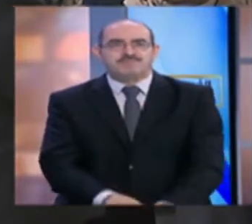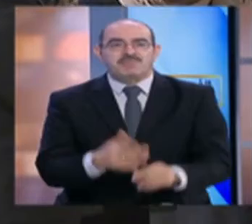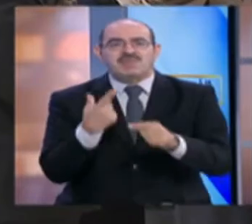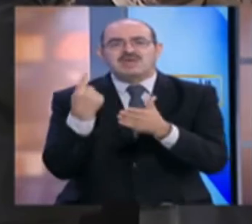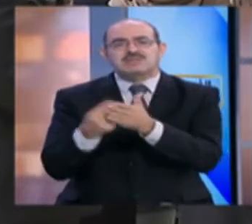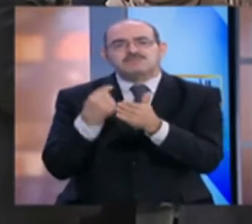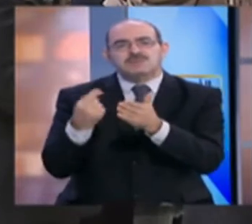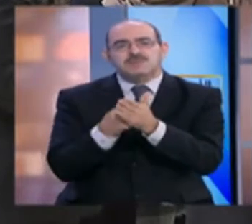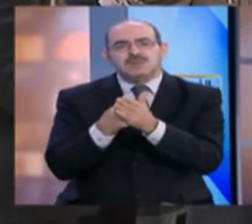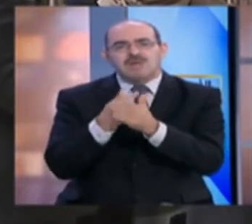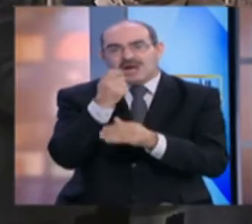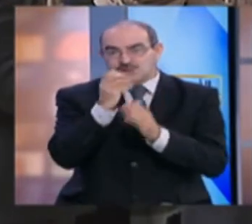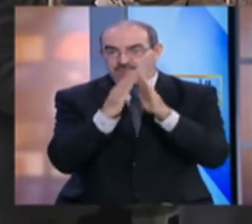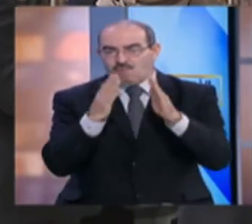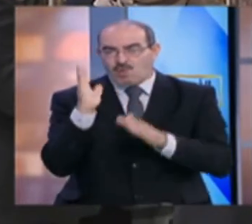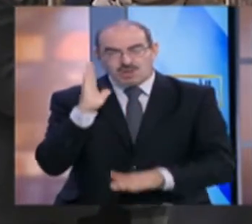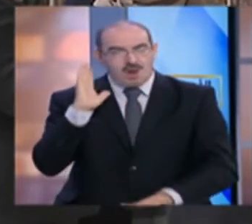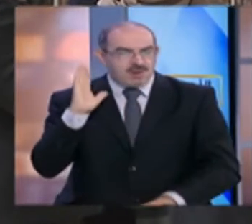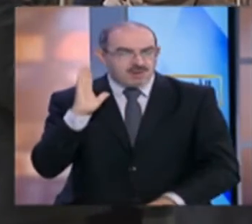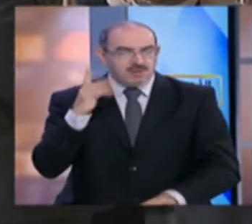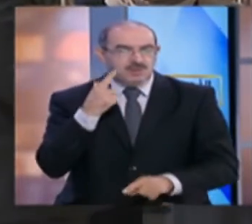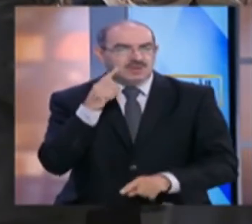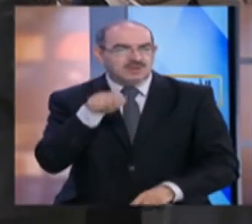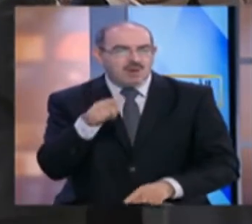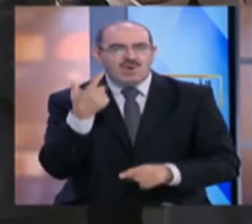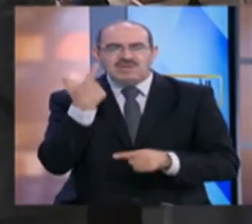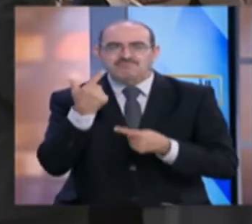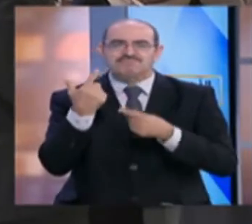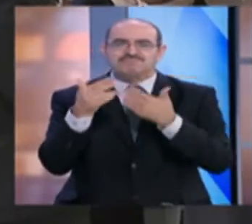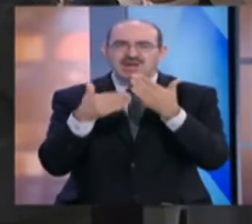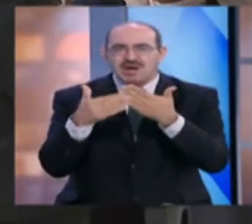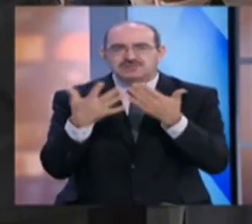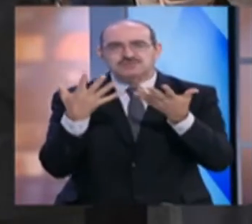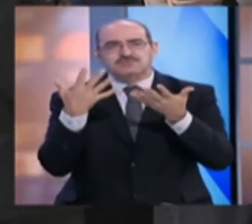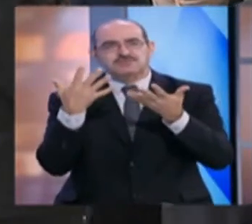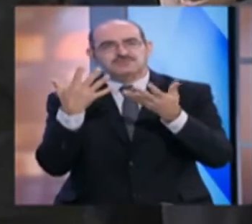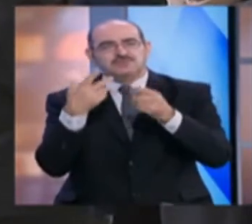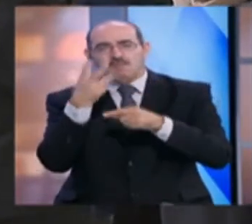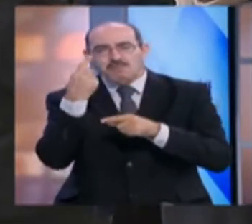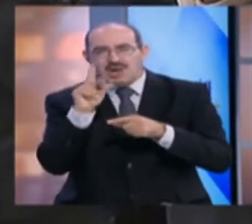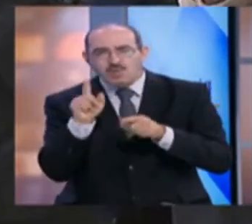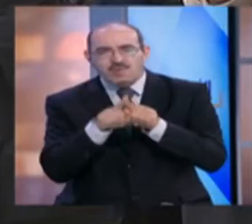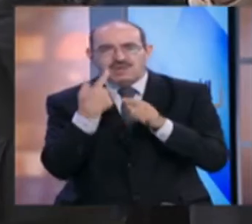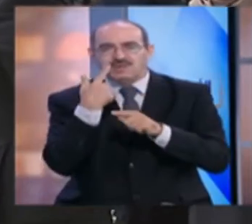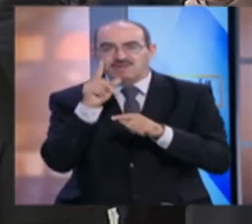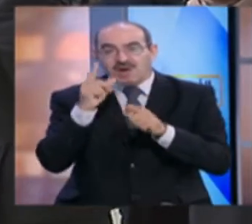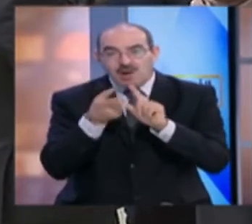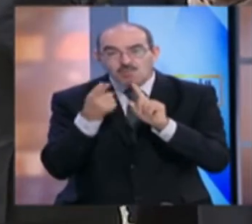الكتابات وكثرة الدراسات التي تشكك في نوعية هذه العلاقة،